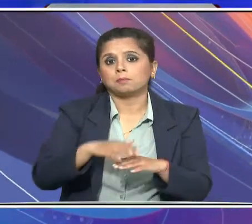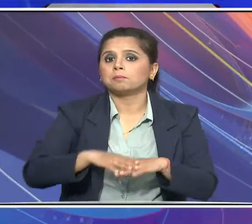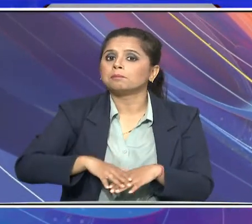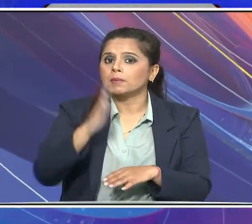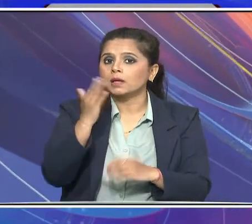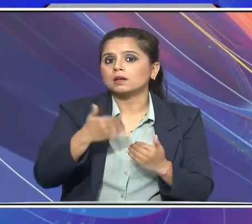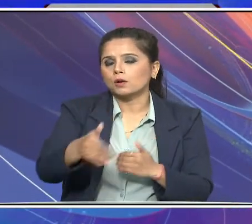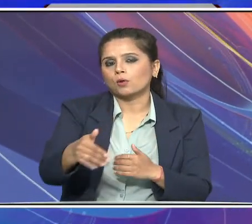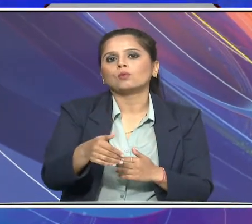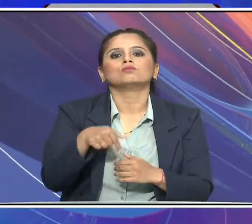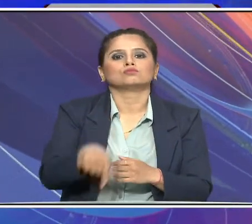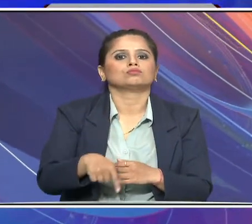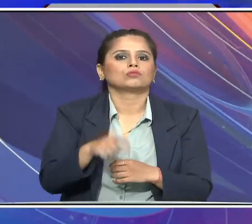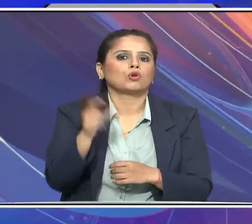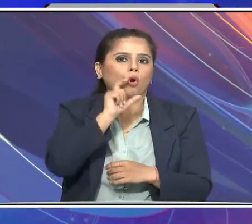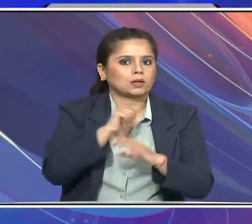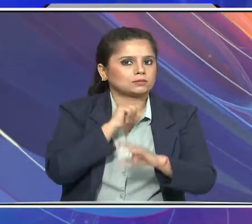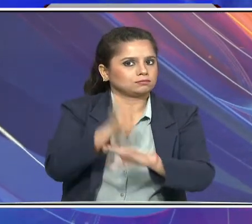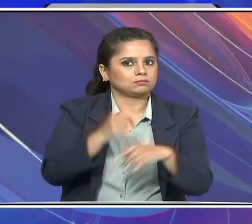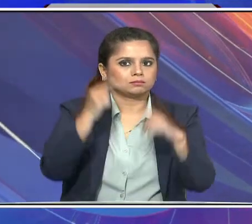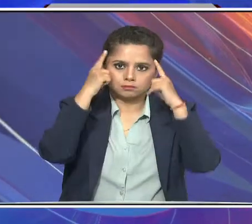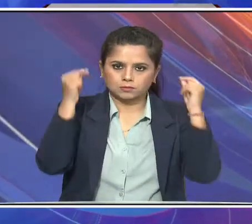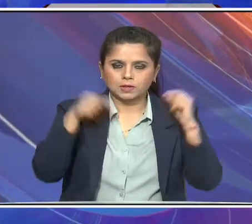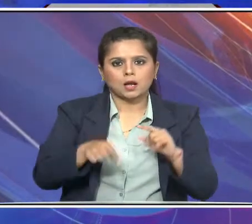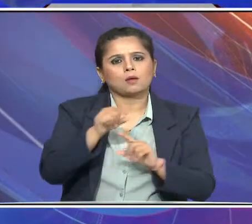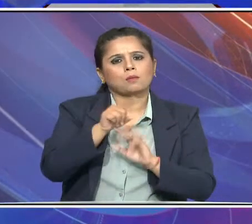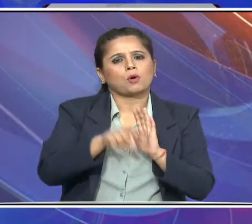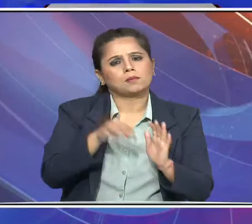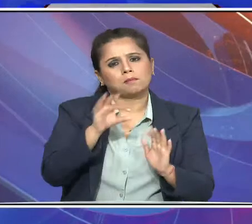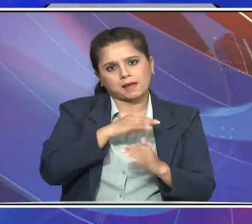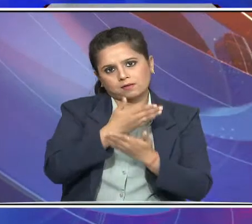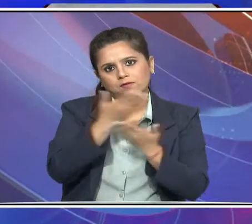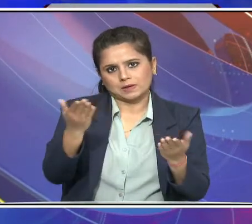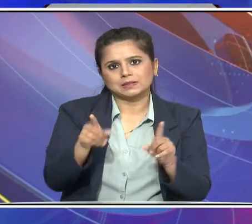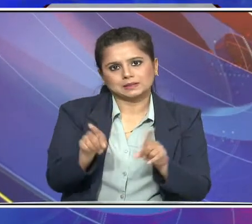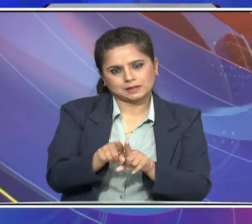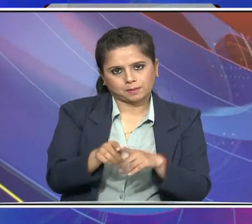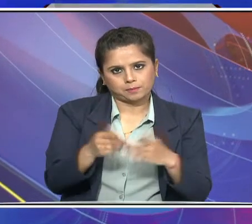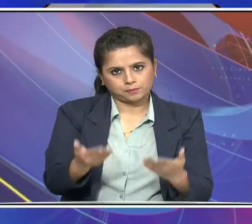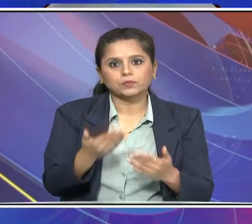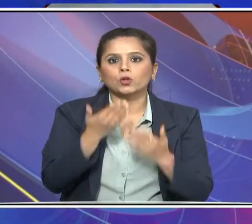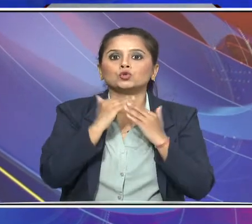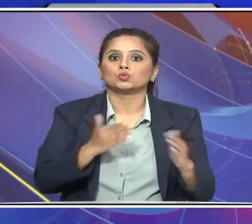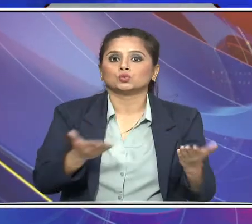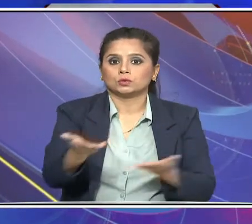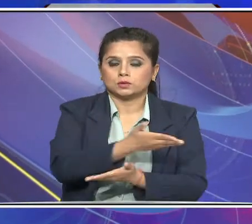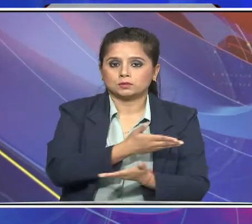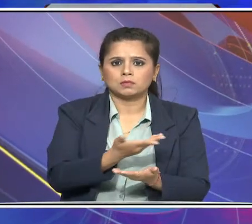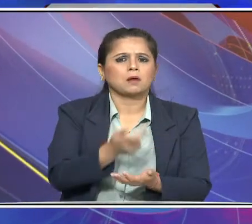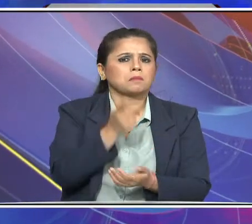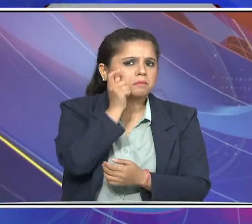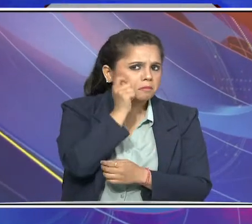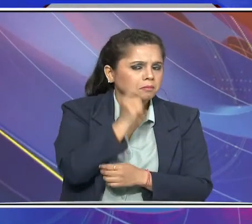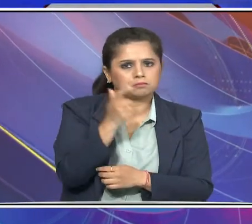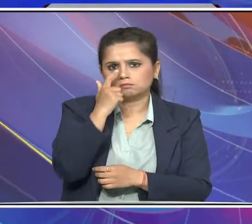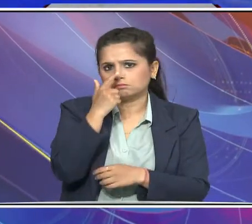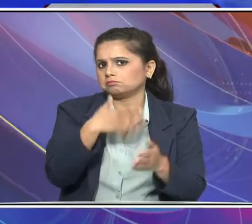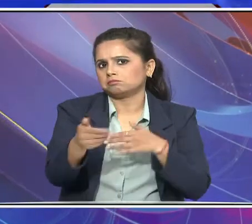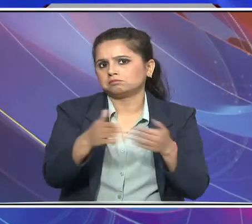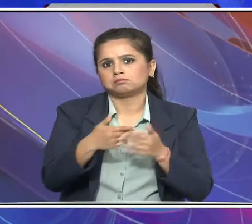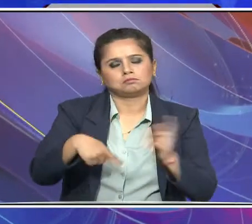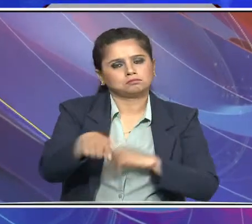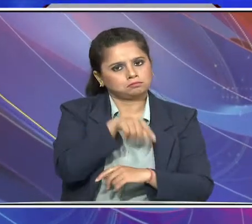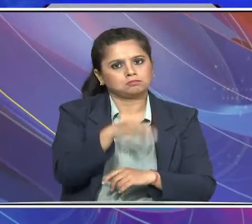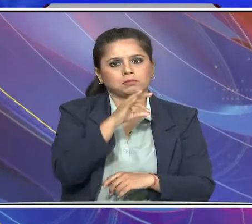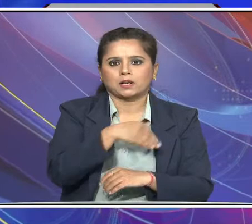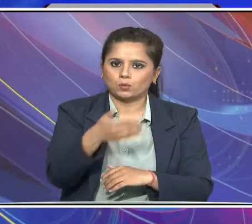नर्सिंग कॉलेजेस और दिस पॉलिसी बिल बेनिफिट डेम और डी स्टूडेंट वेदर आईटी इस बाय और गर्ल इन डी फील्ड ऑफ